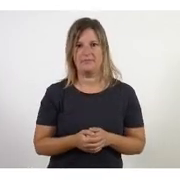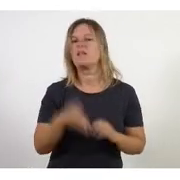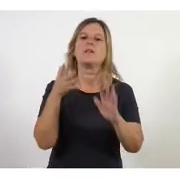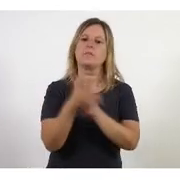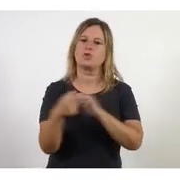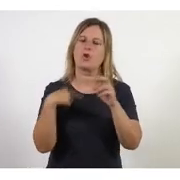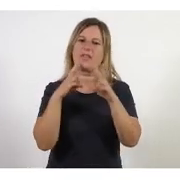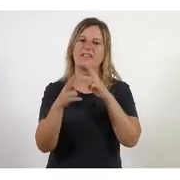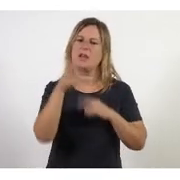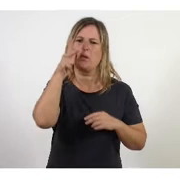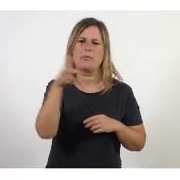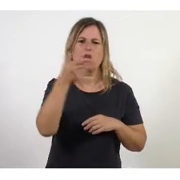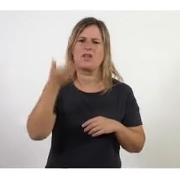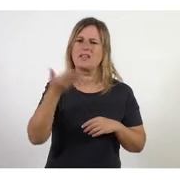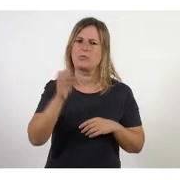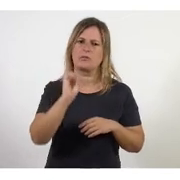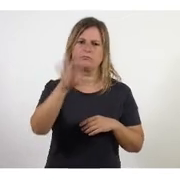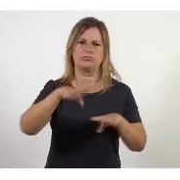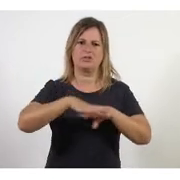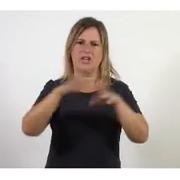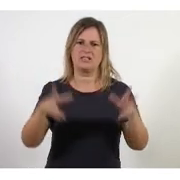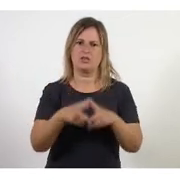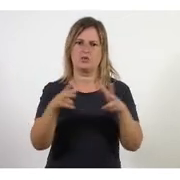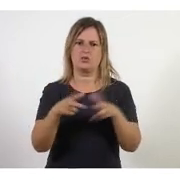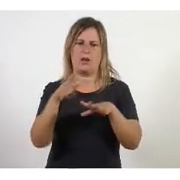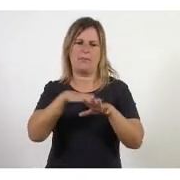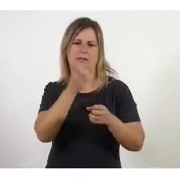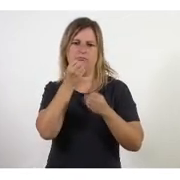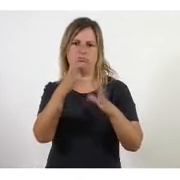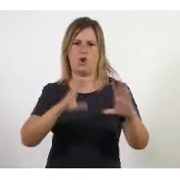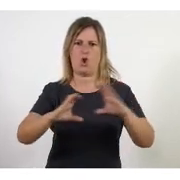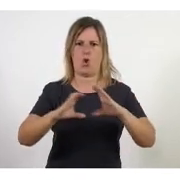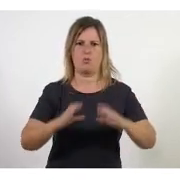importància del vídeo a les xarxes socials per comunicar. Un bon